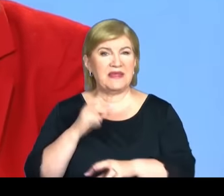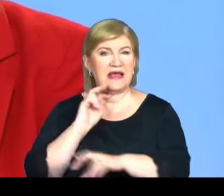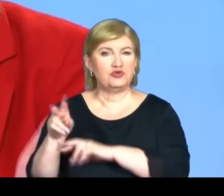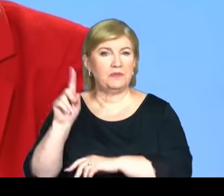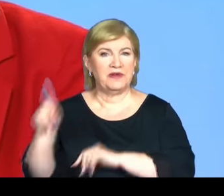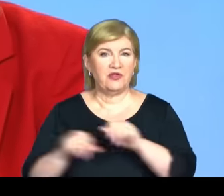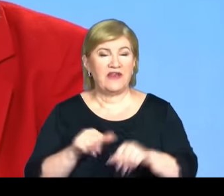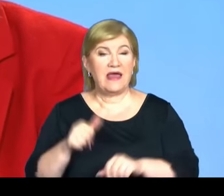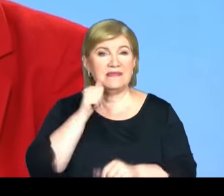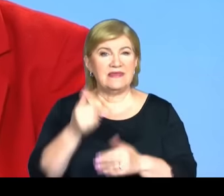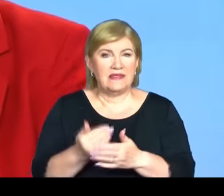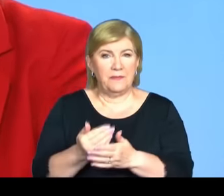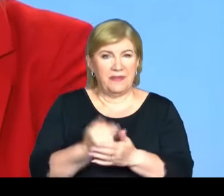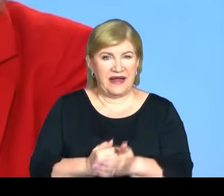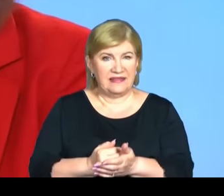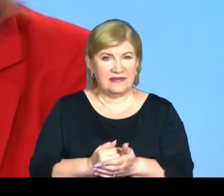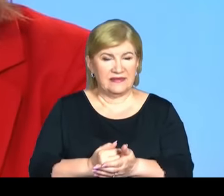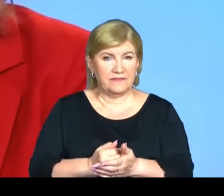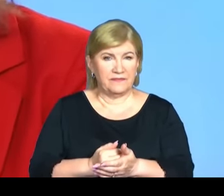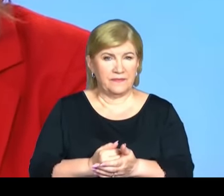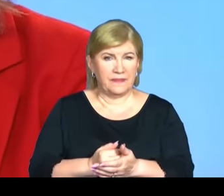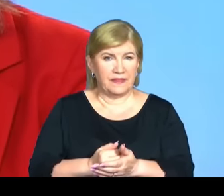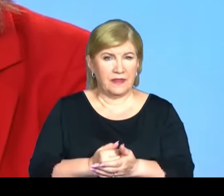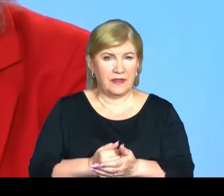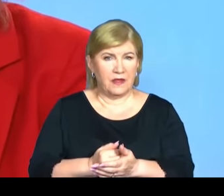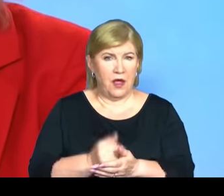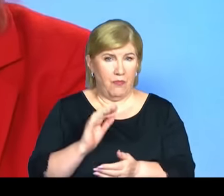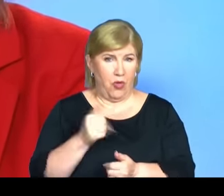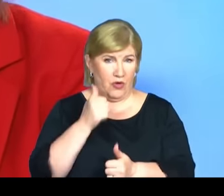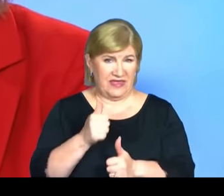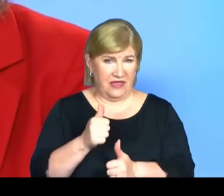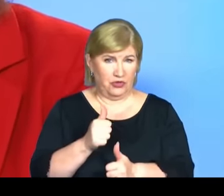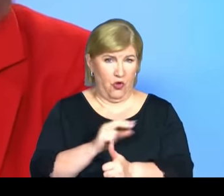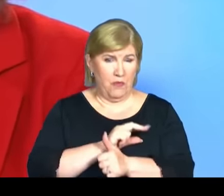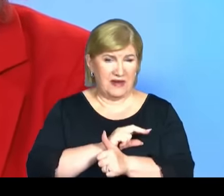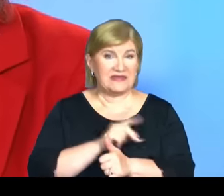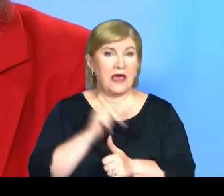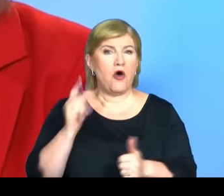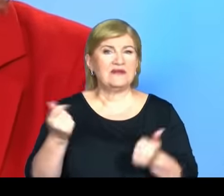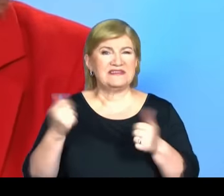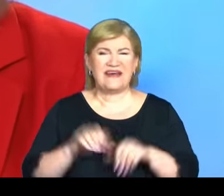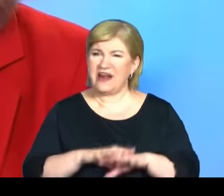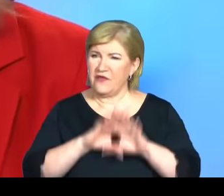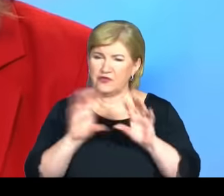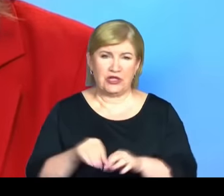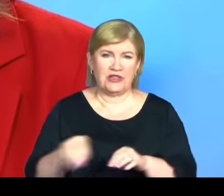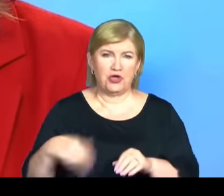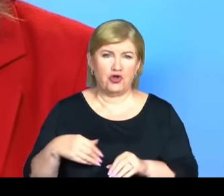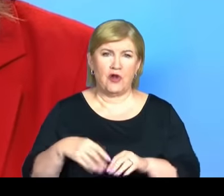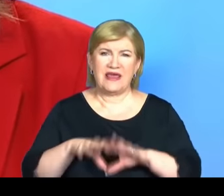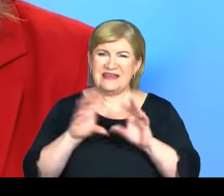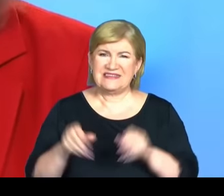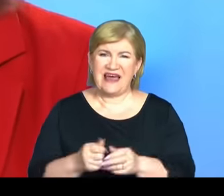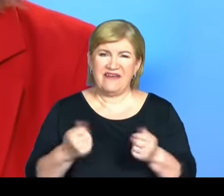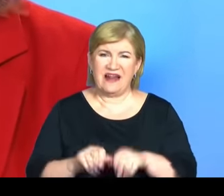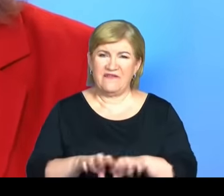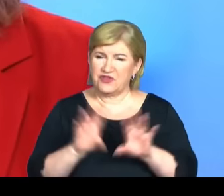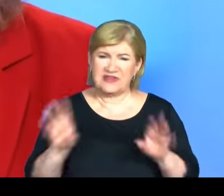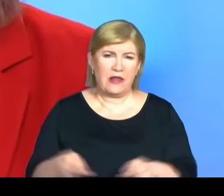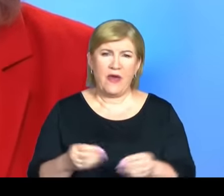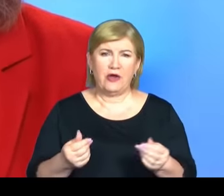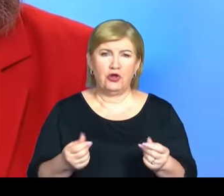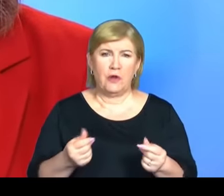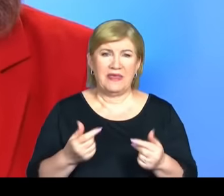tak deň predtým, hoci bol jedno úmrtie, zavrel všetky školy a zavrel celú ekonomiku. Čiže